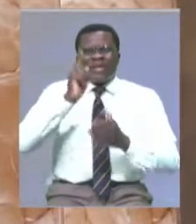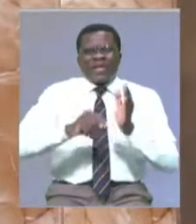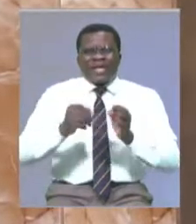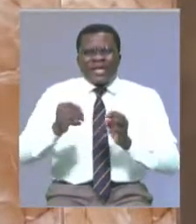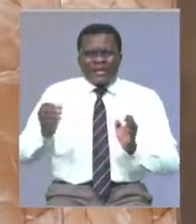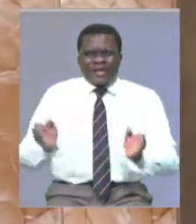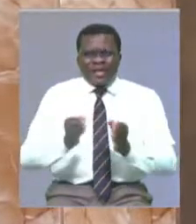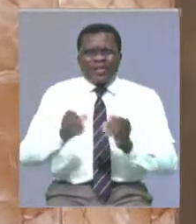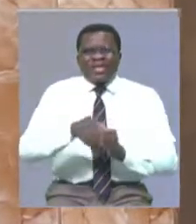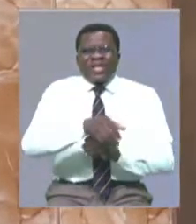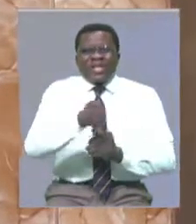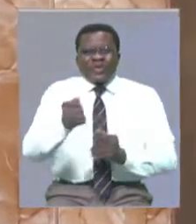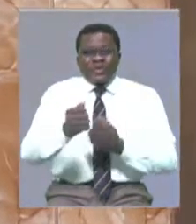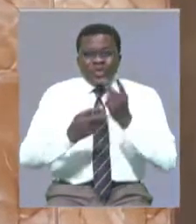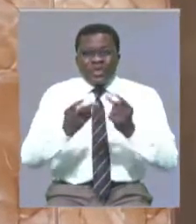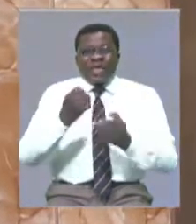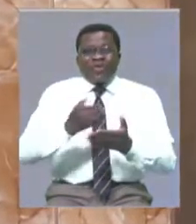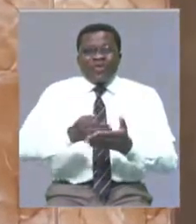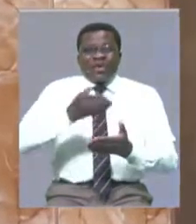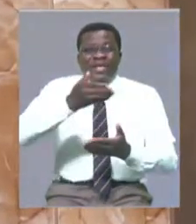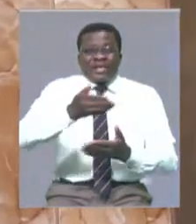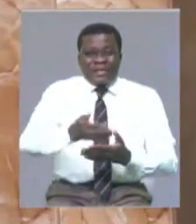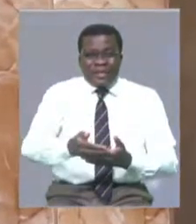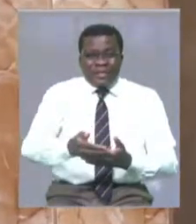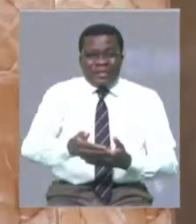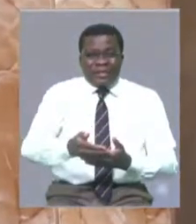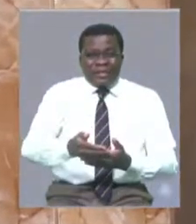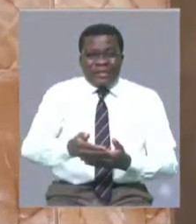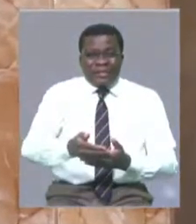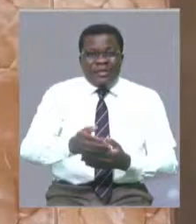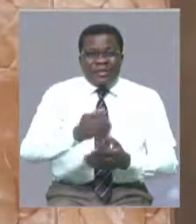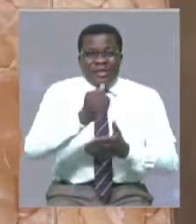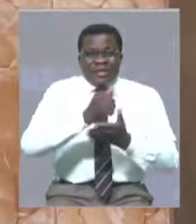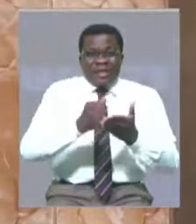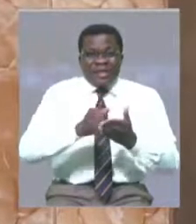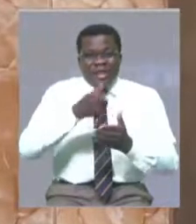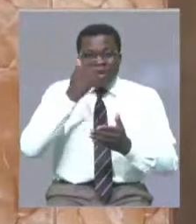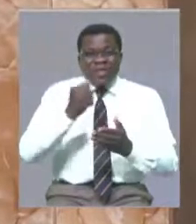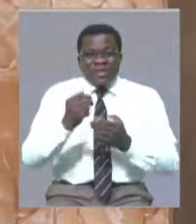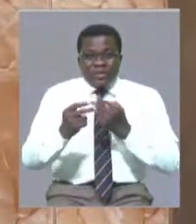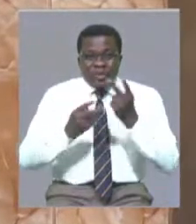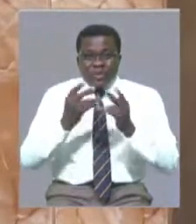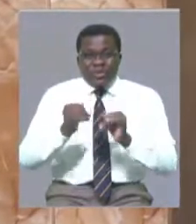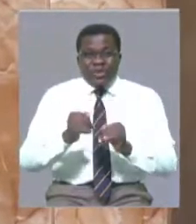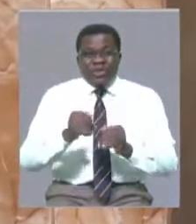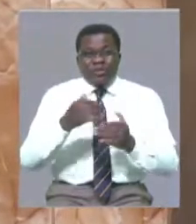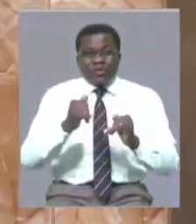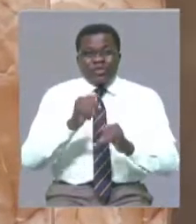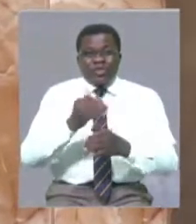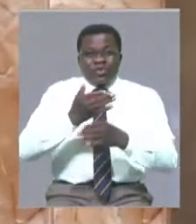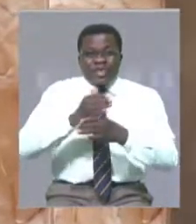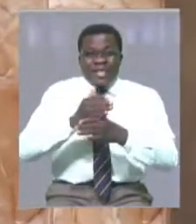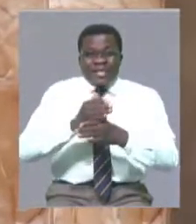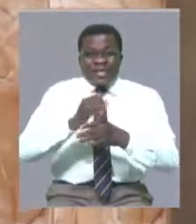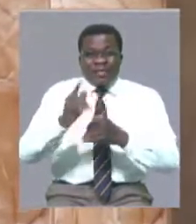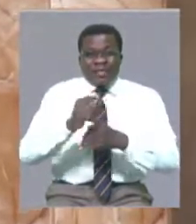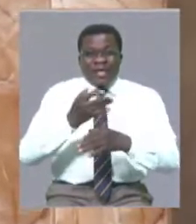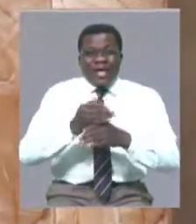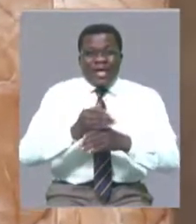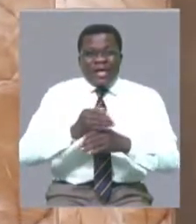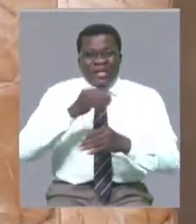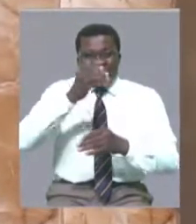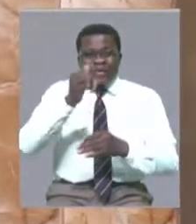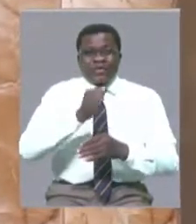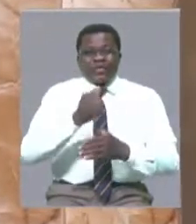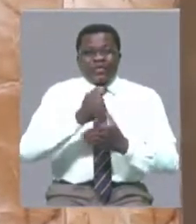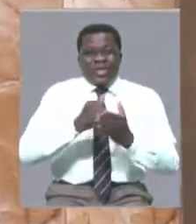motive les touristes aujourd'hui à venir acheter l'art ? Parce que le tourisme joue le rôle d'intermédiaire entre la culture